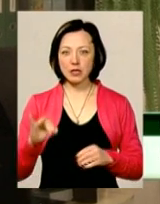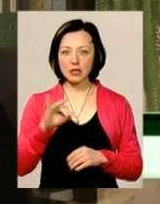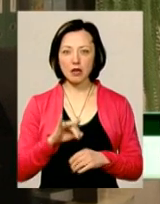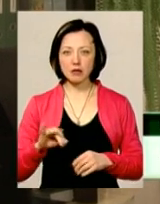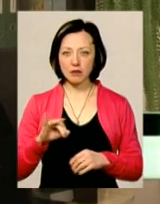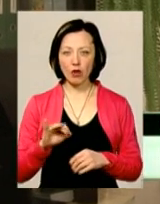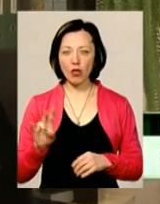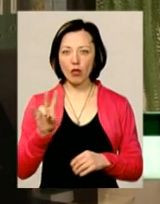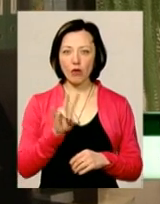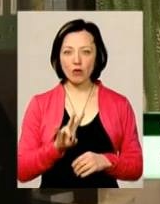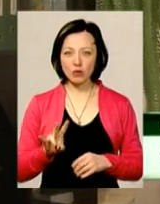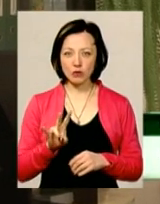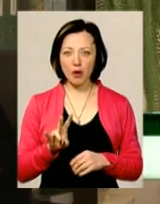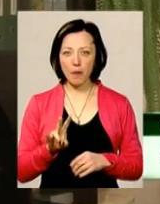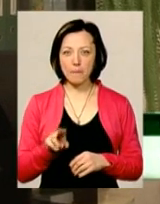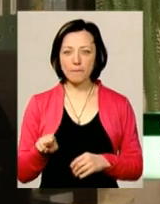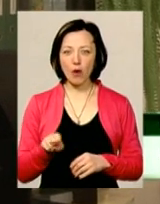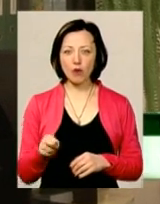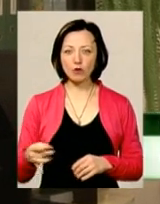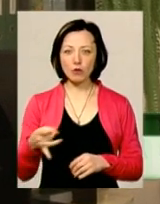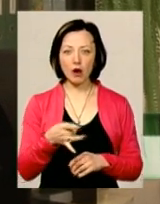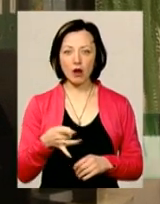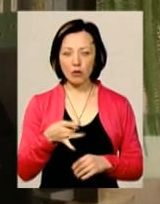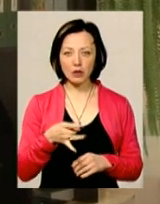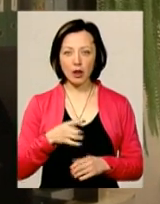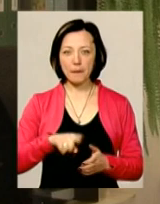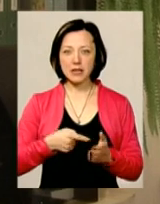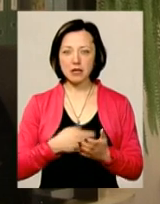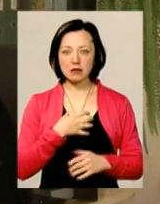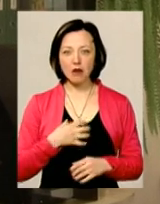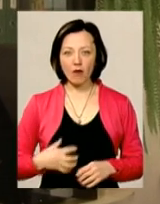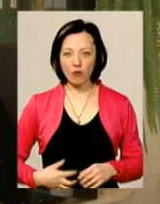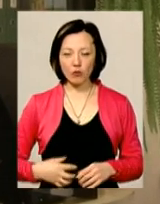Ізяславському, Новоушицькому, Полонському районах, у містах Славуті,